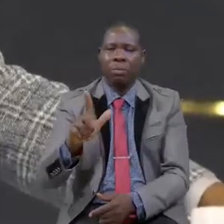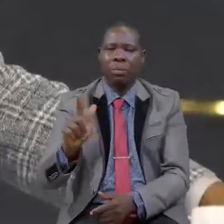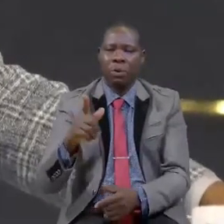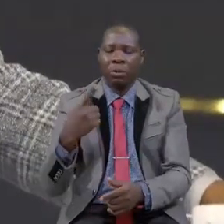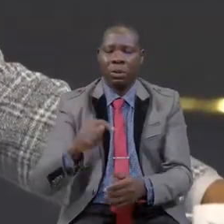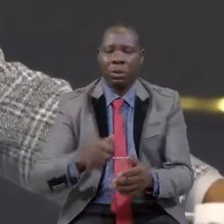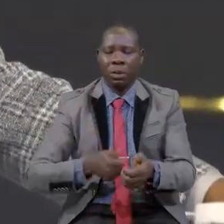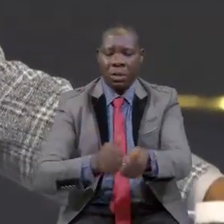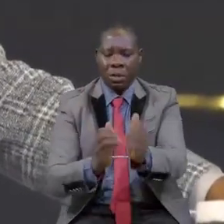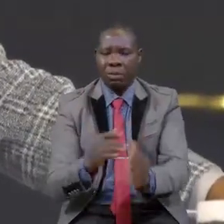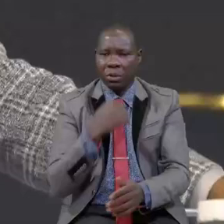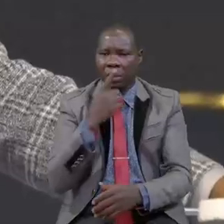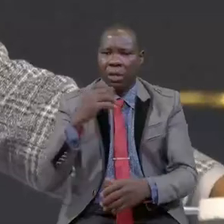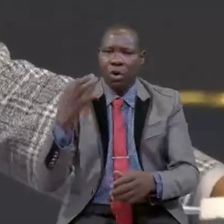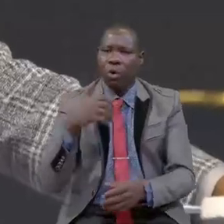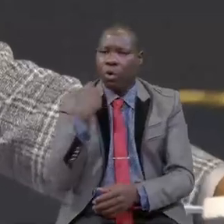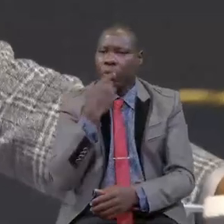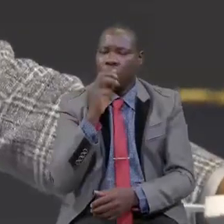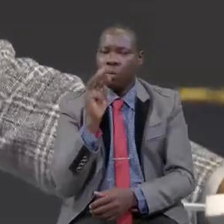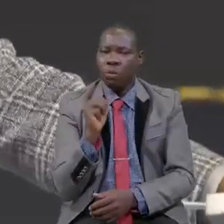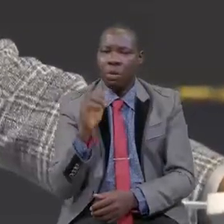suis le premier.